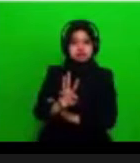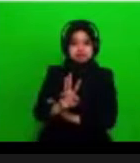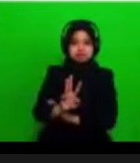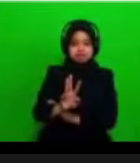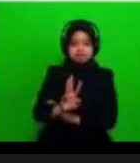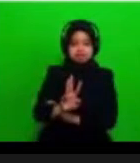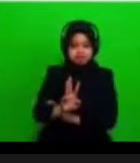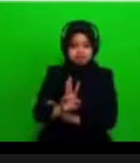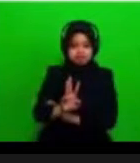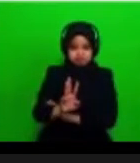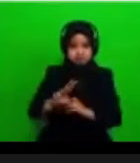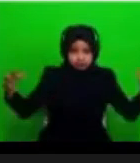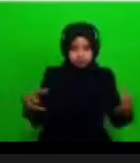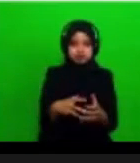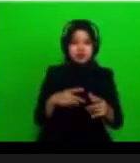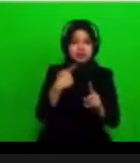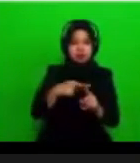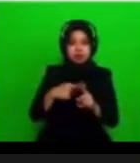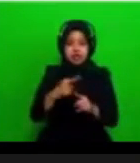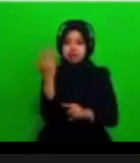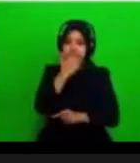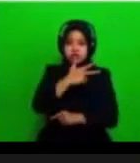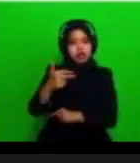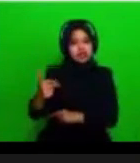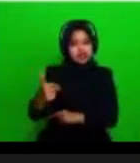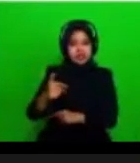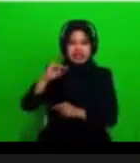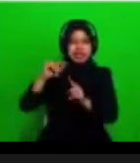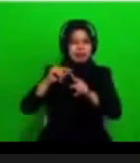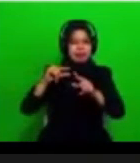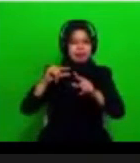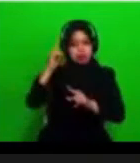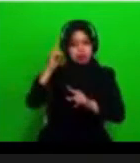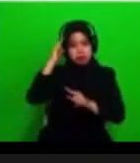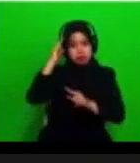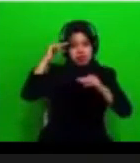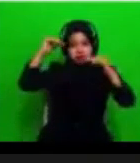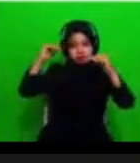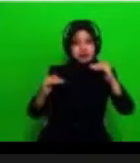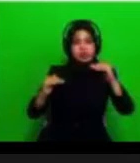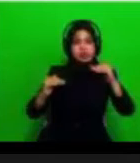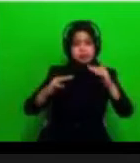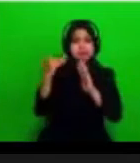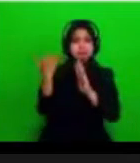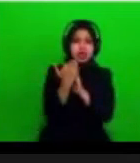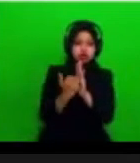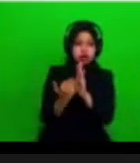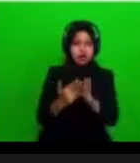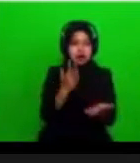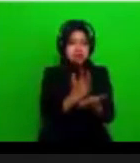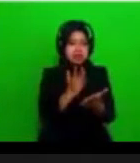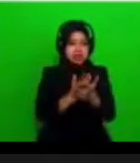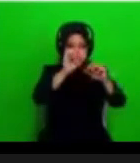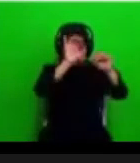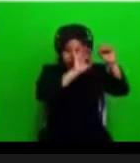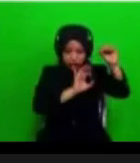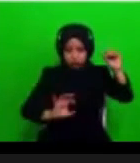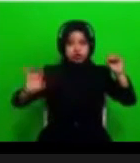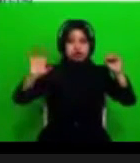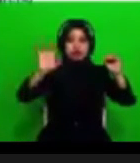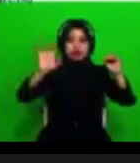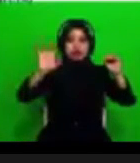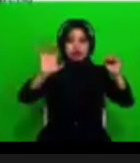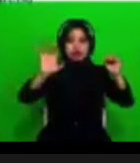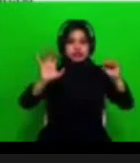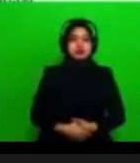kita teropong dari bahasa Indonesia, matematika, dan IPA, itu yaitu kesenjangan pemerintahan, batasan peraturan, dan keterbatasan geografis. Slide